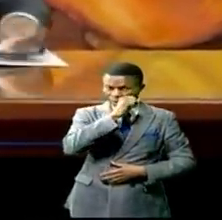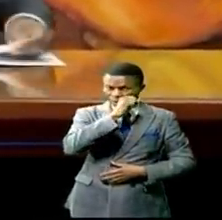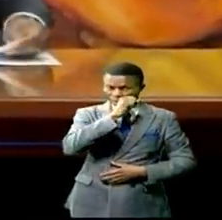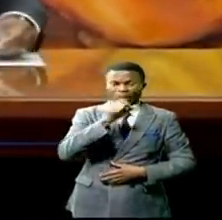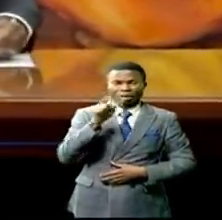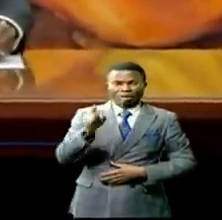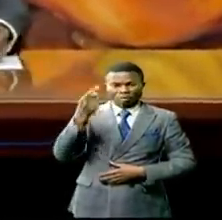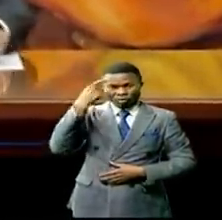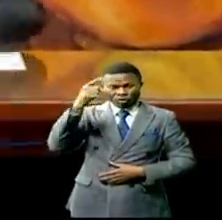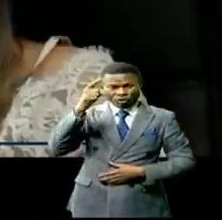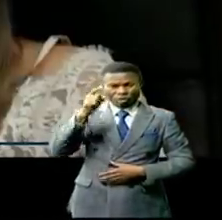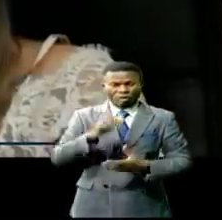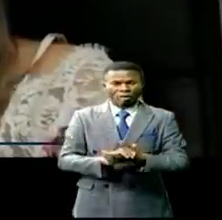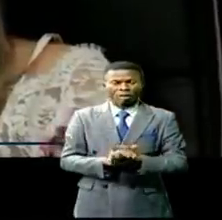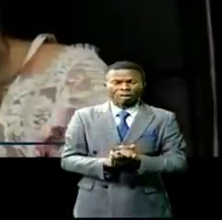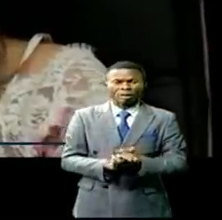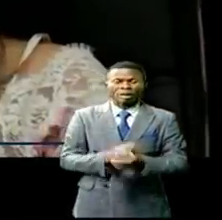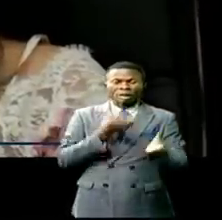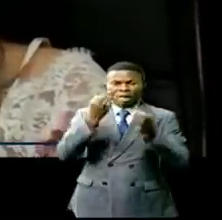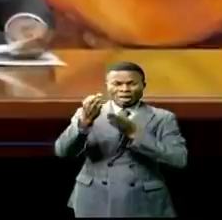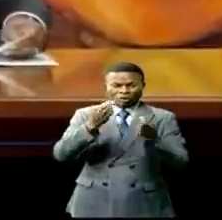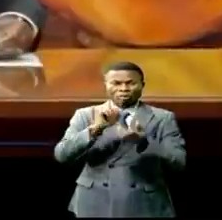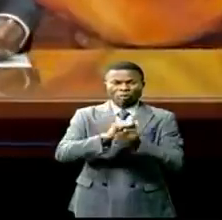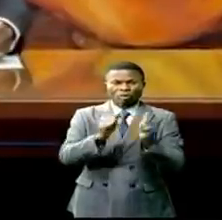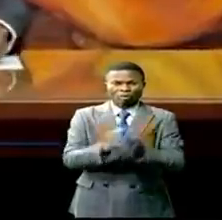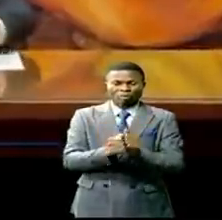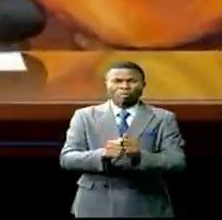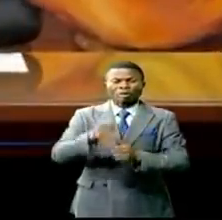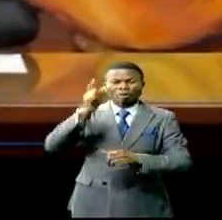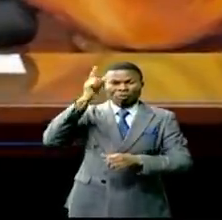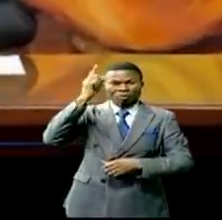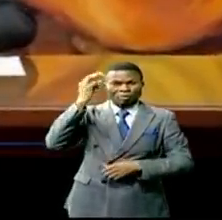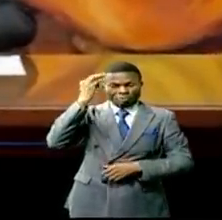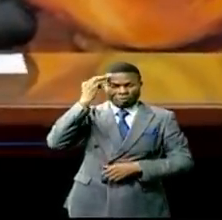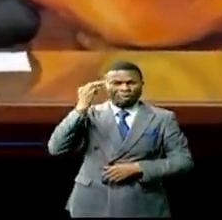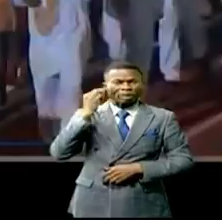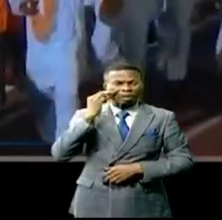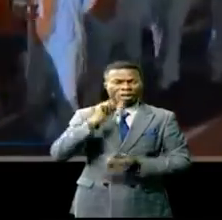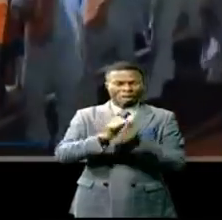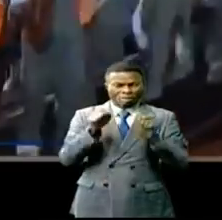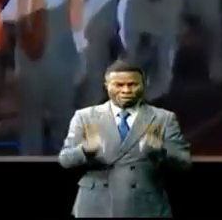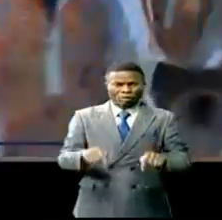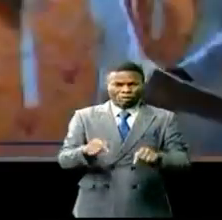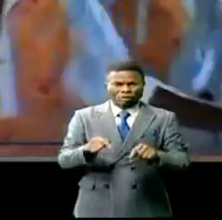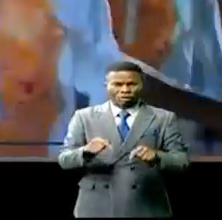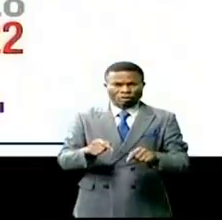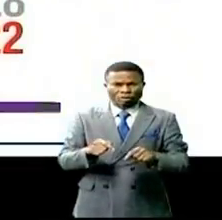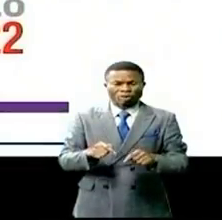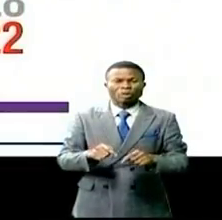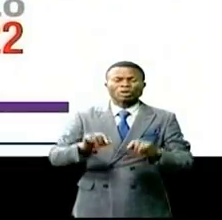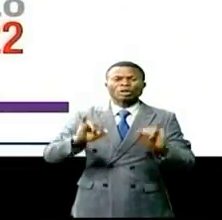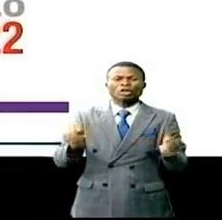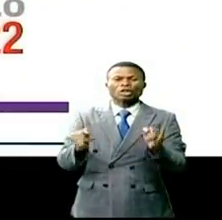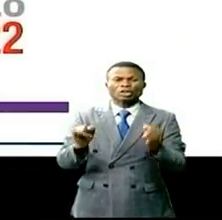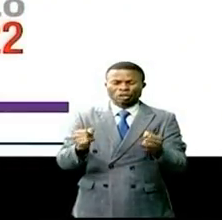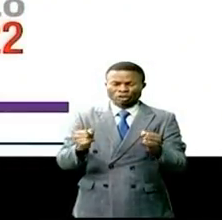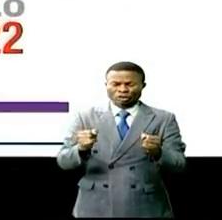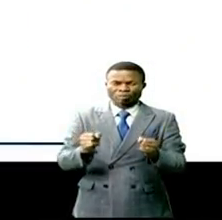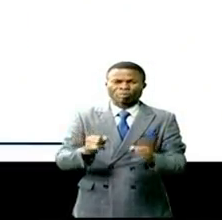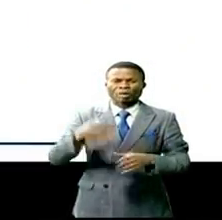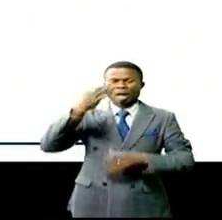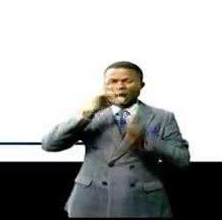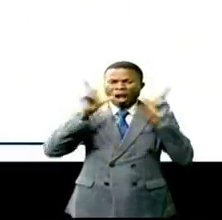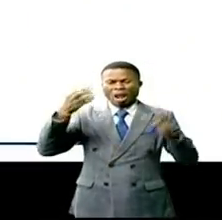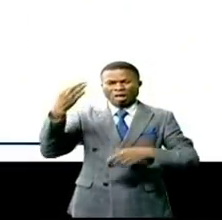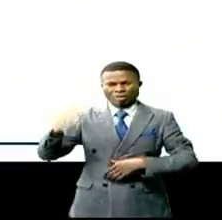kings et inamine a fait une mise au point ou chef du gouvernement de la situation actuelle dix neuvièmes jeux de la francophonie aujourd'hui